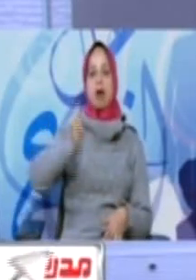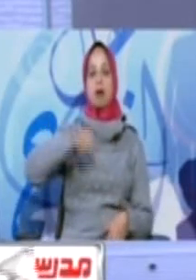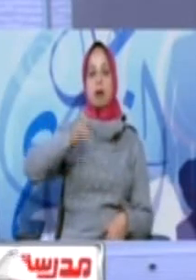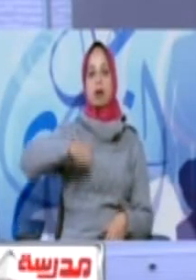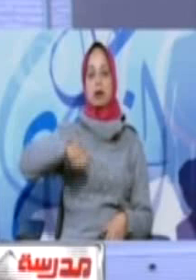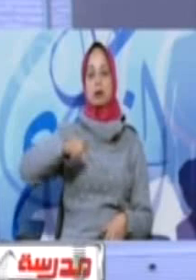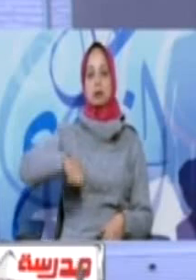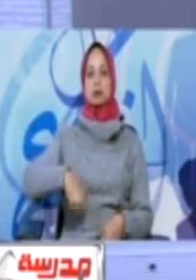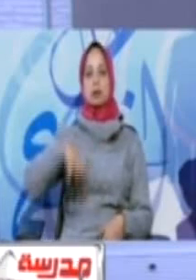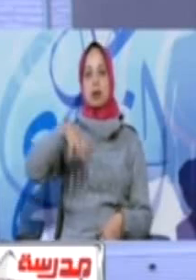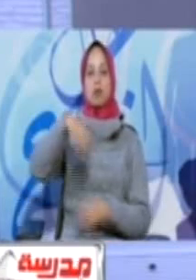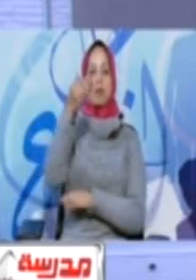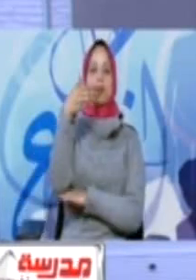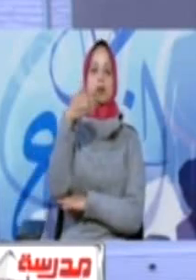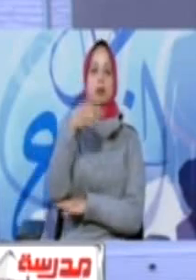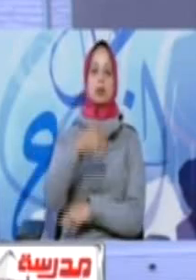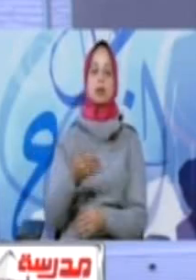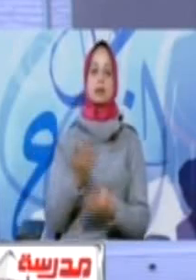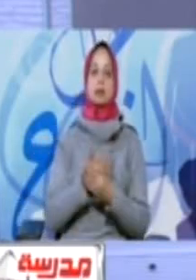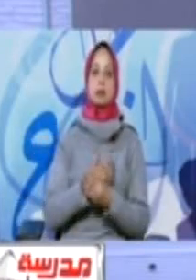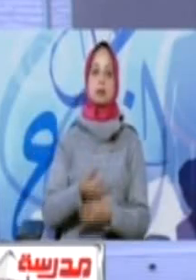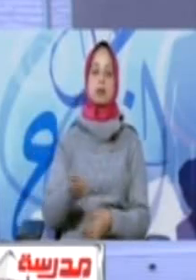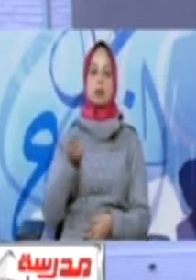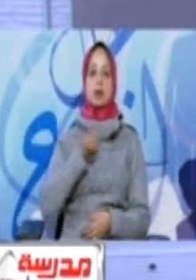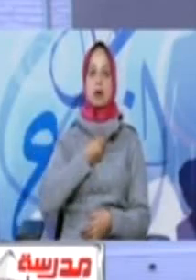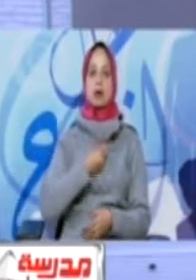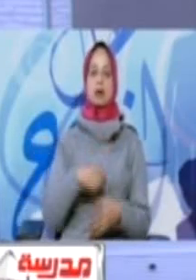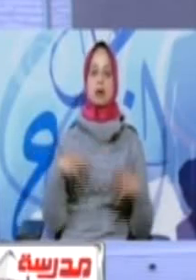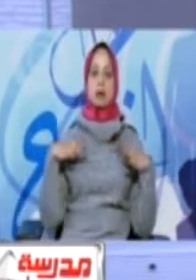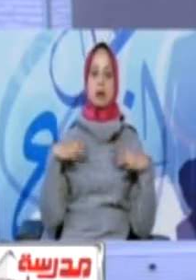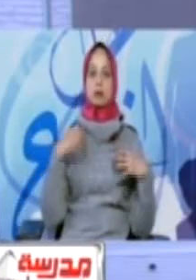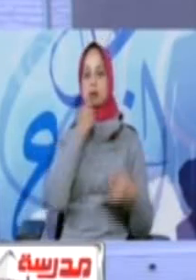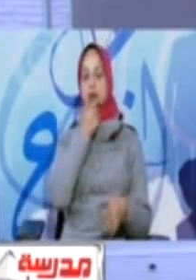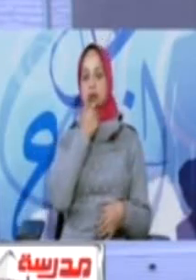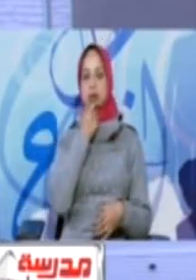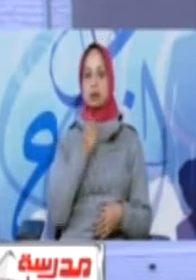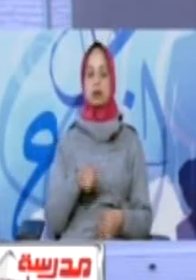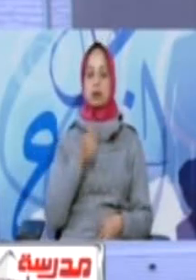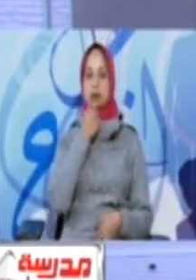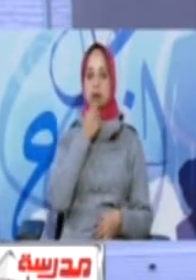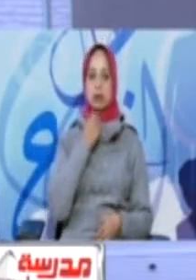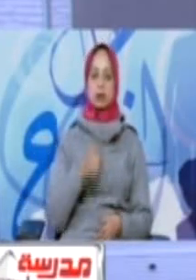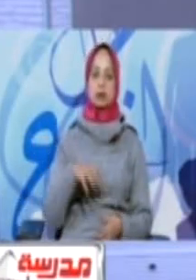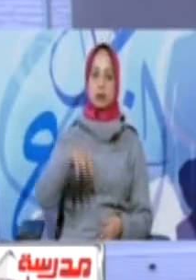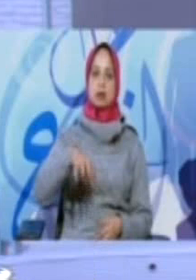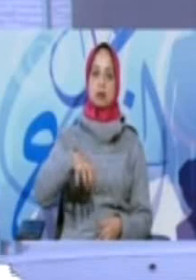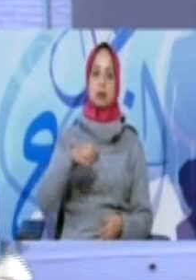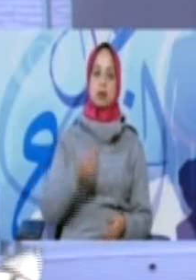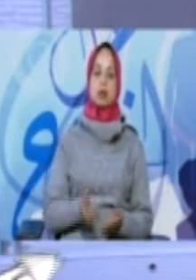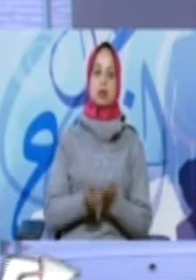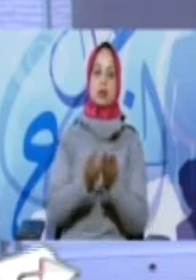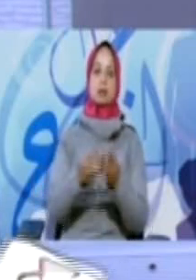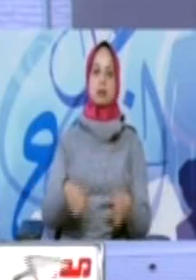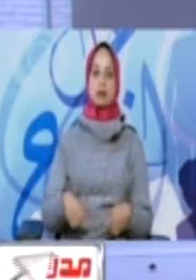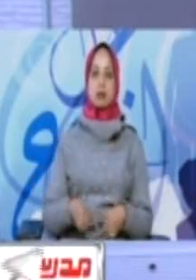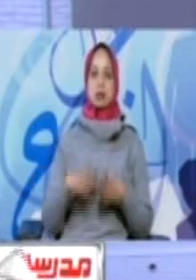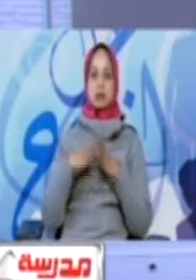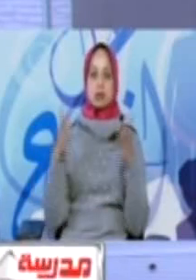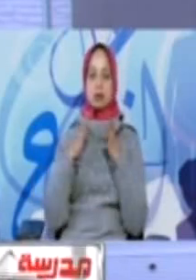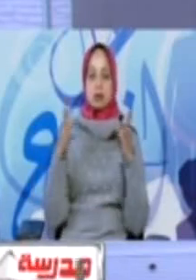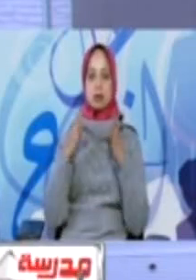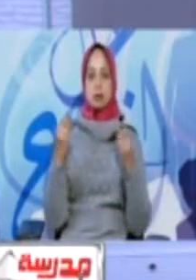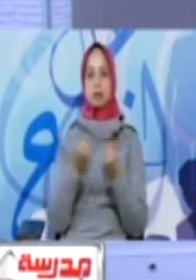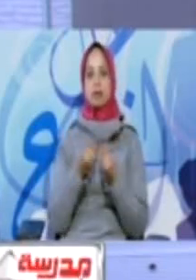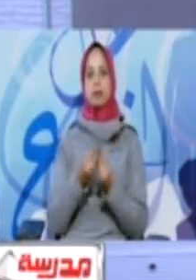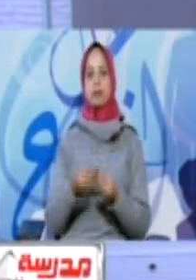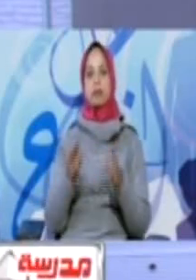نتيجه اغتيال السير لستاك قامت انجلترا بتوجيه انذار شديد اللهجه لسعد زغلول بصفه سعد رئيس الوزراء وقائد الحركه